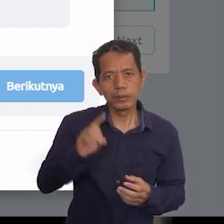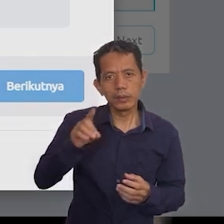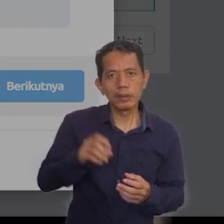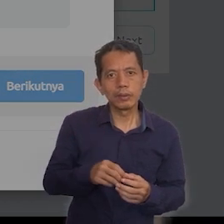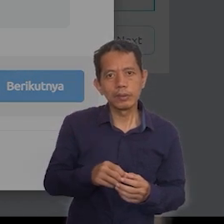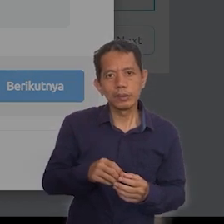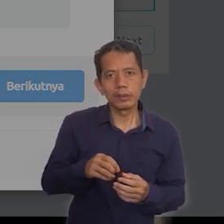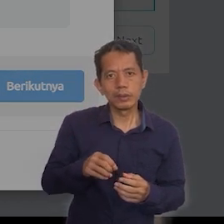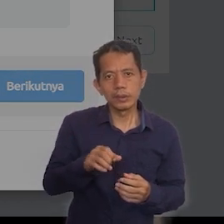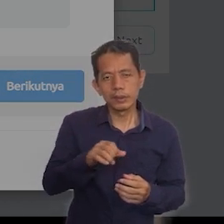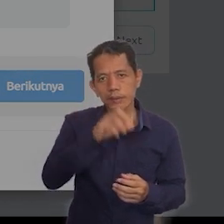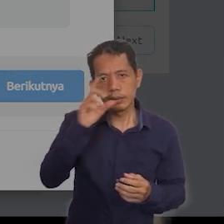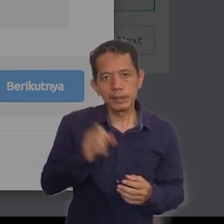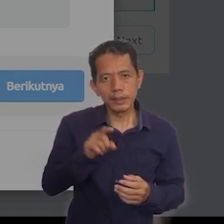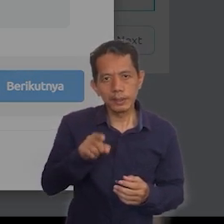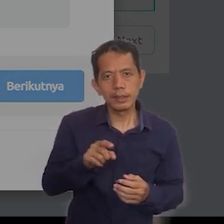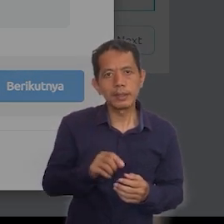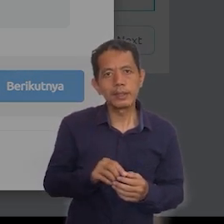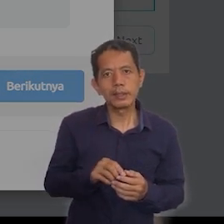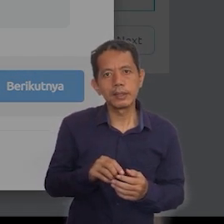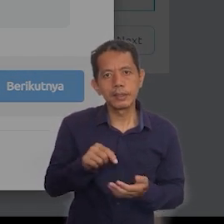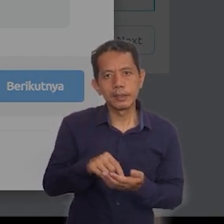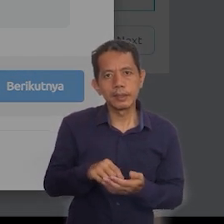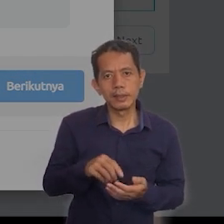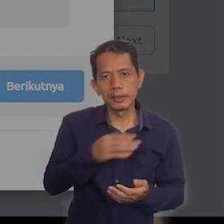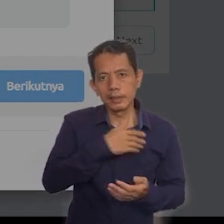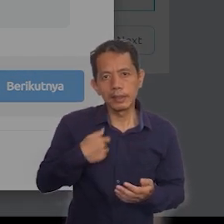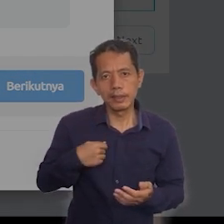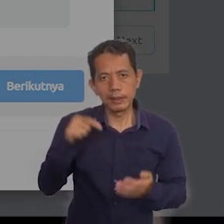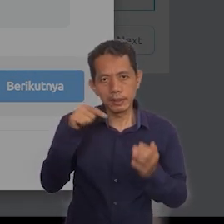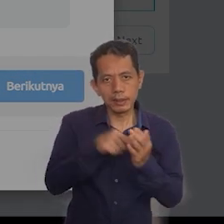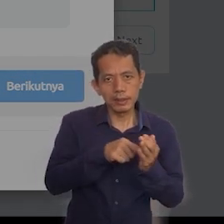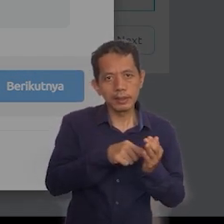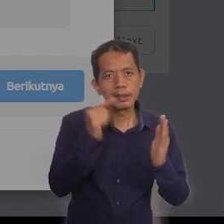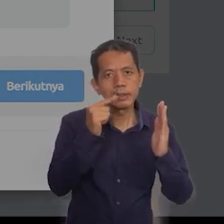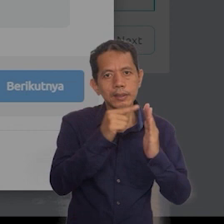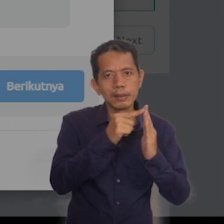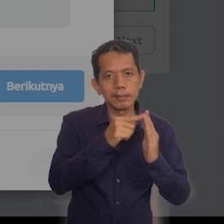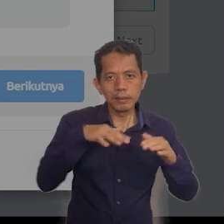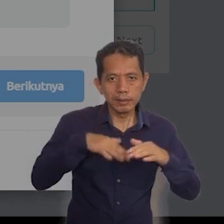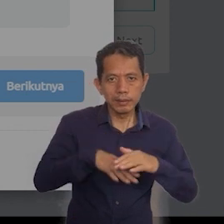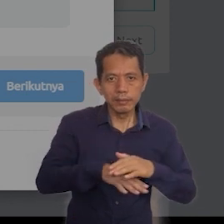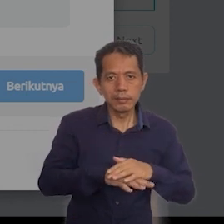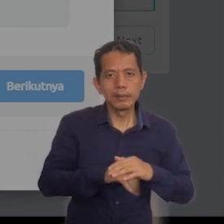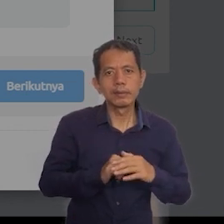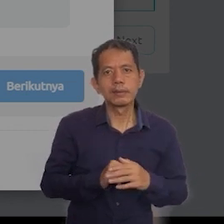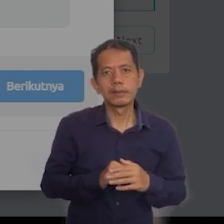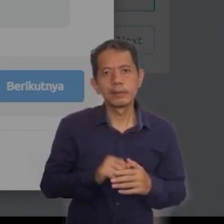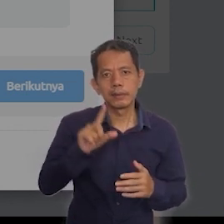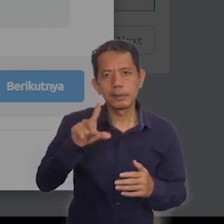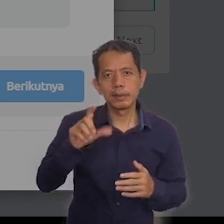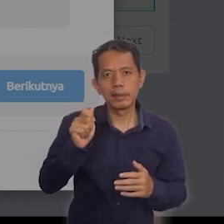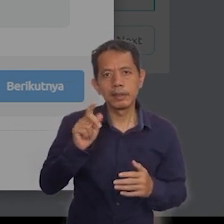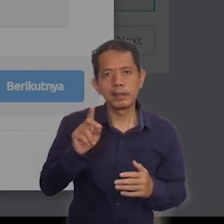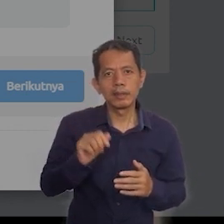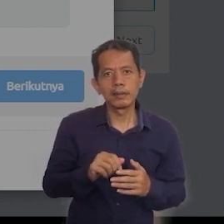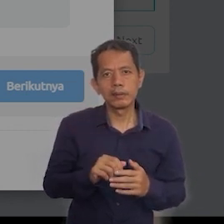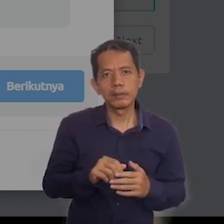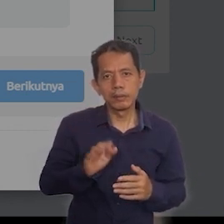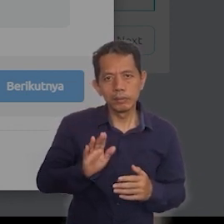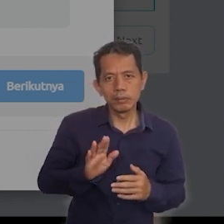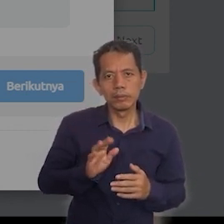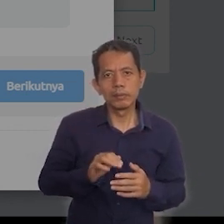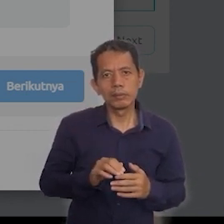dan klik tombol simpan. Lalu tunggu proses yang sedang berjalan sampai